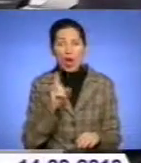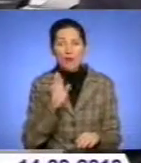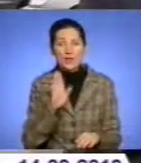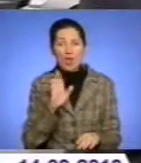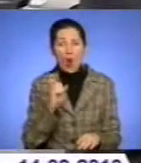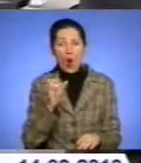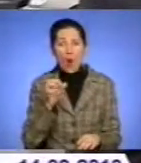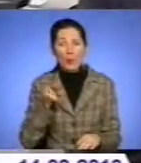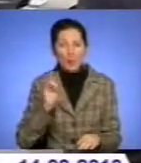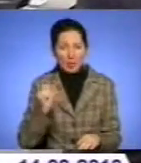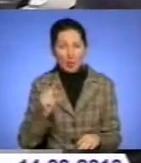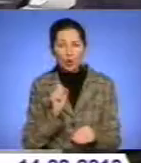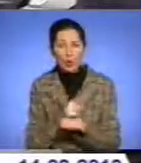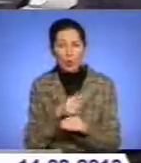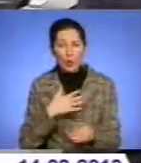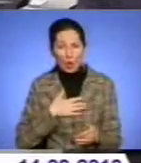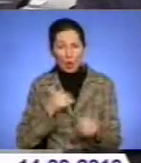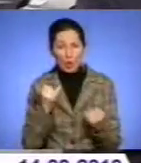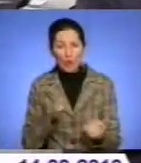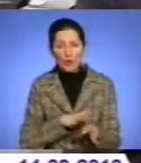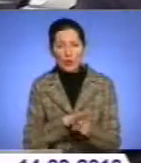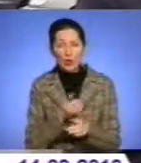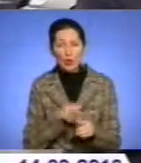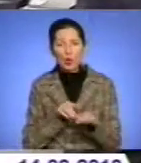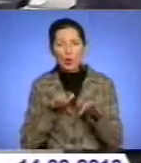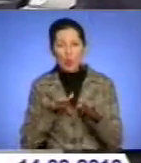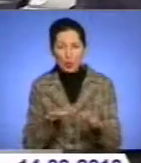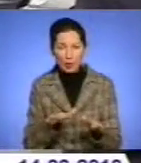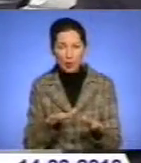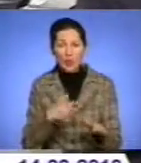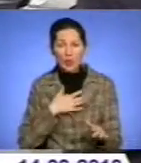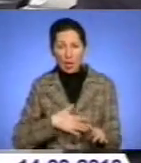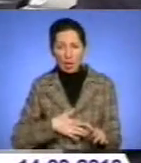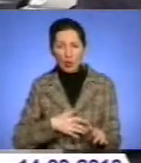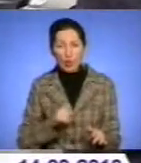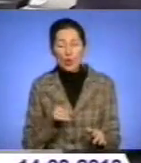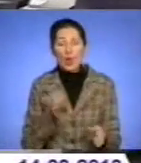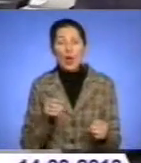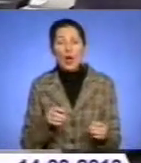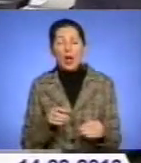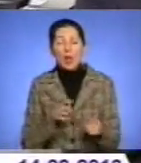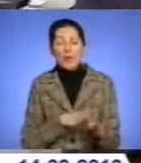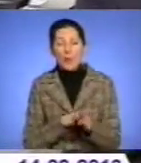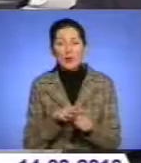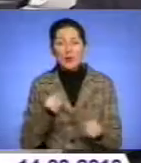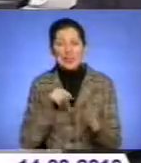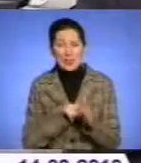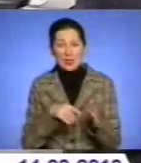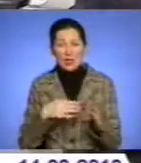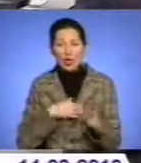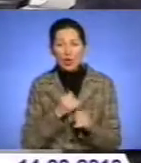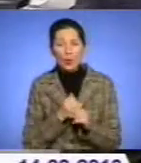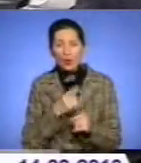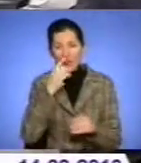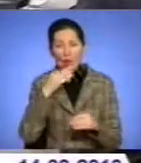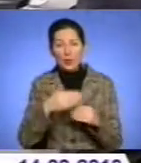приємну і почесну місію, в першу чергу ставить задачу для того, щоб максимально наповнити зміст нашої роботи наближенням до людей. І